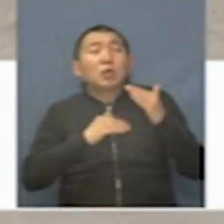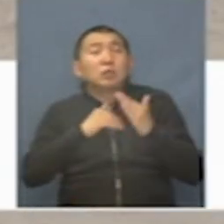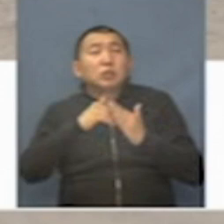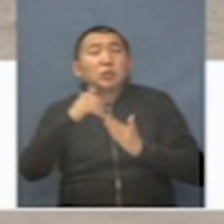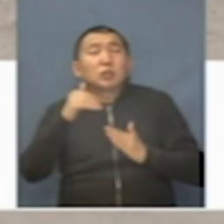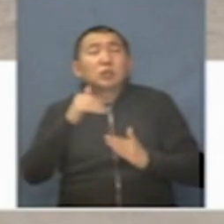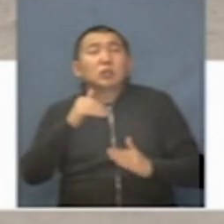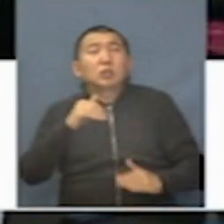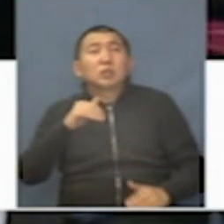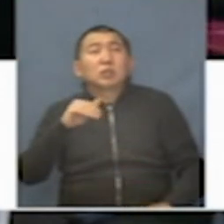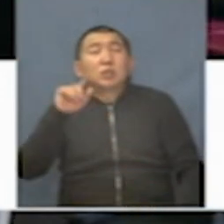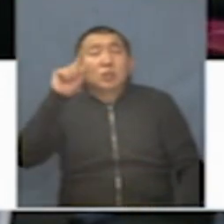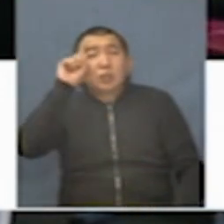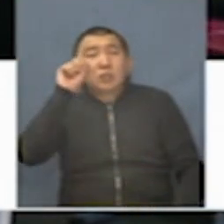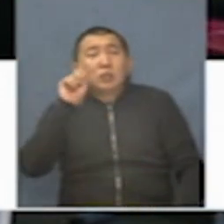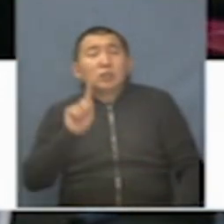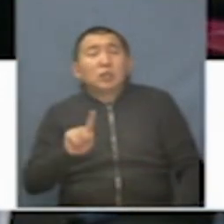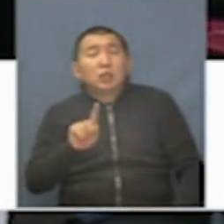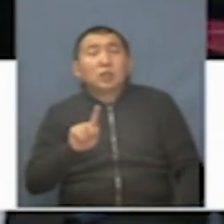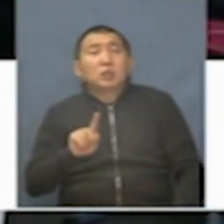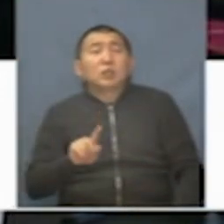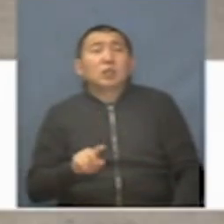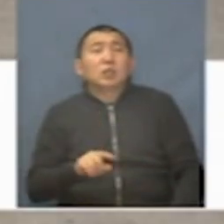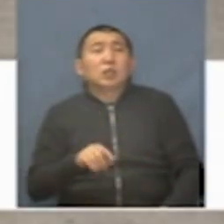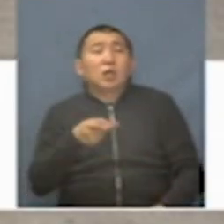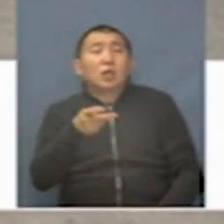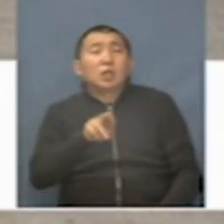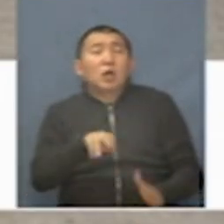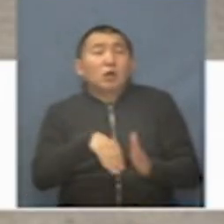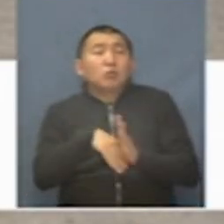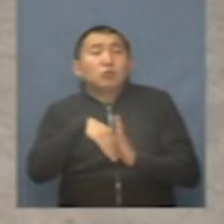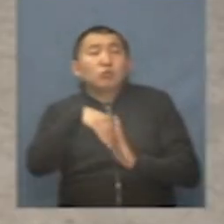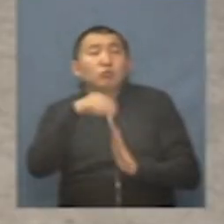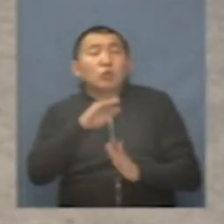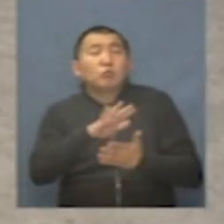обеспечивает выпускникам прочную основу для успешной профессиональной деятельности.